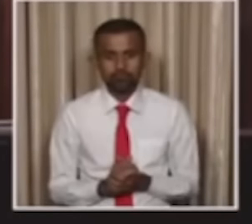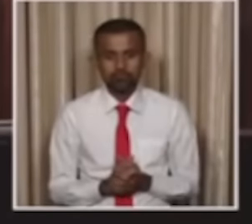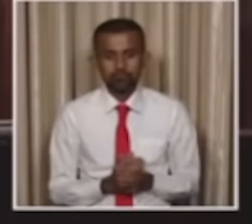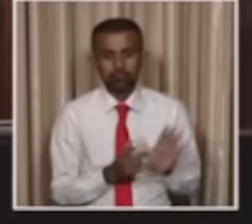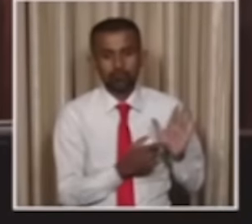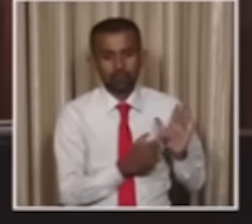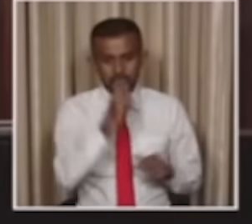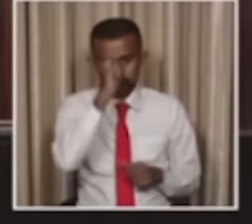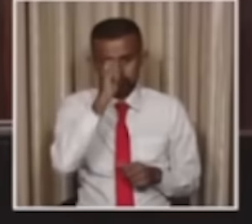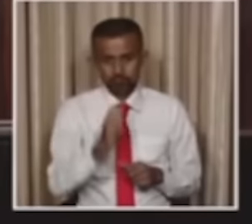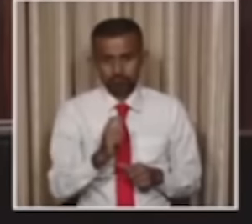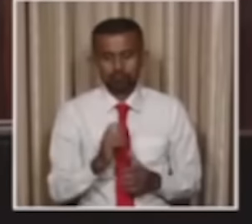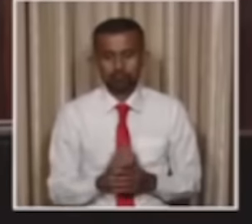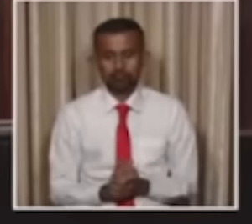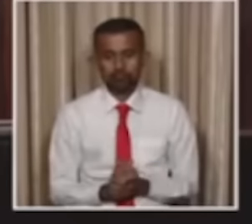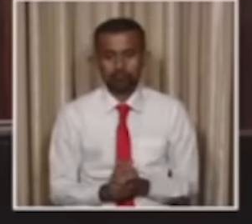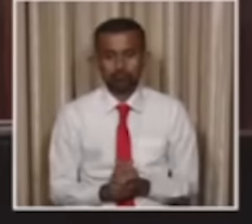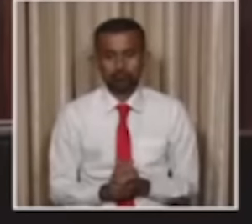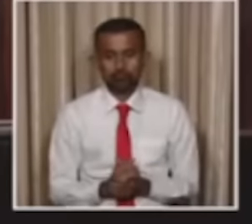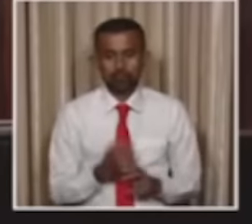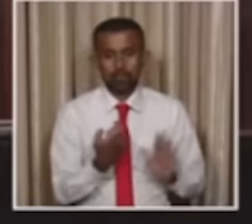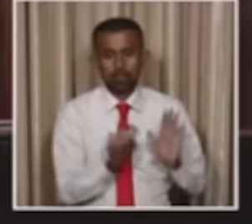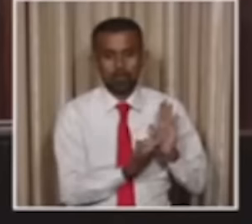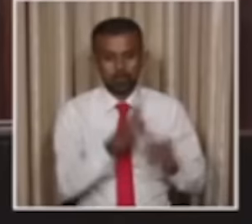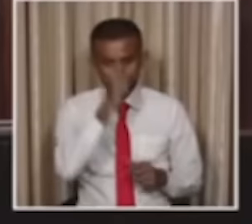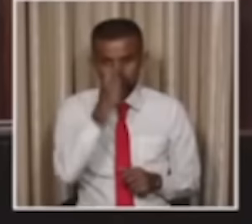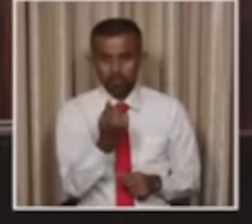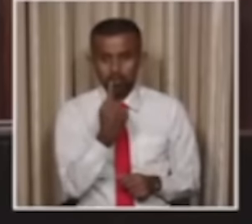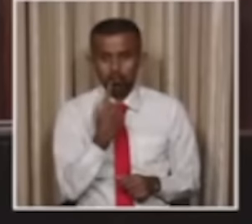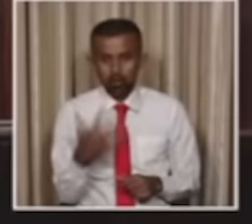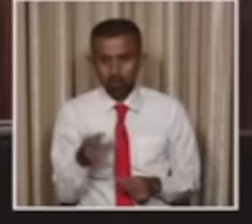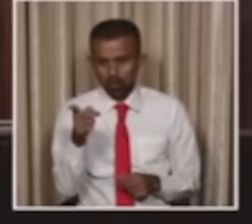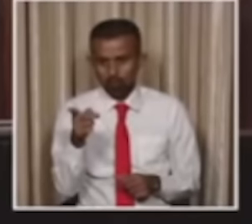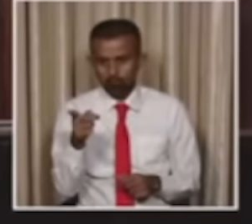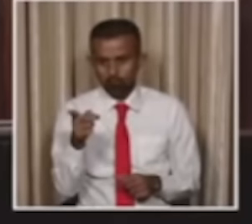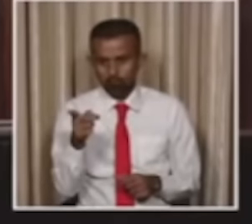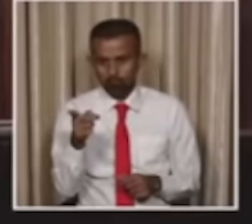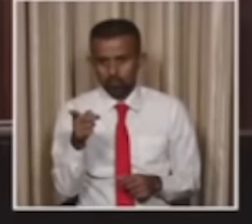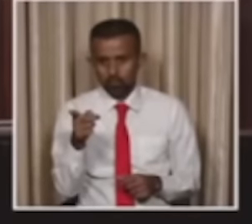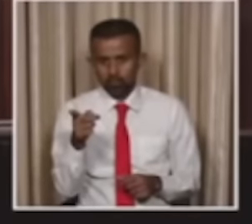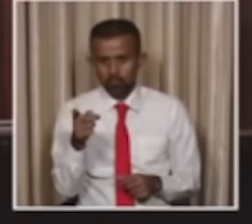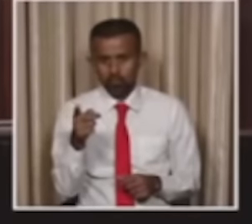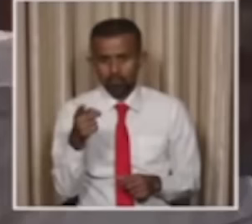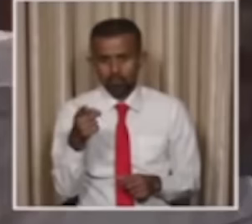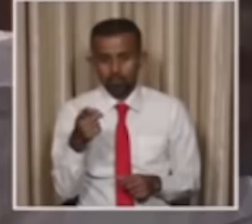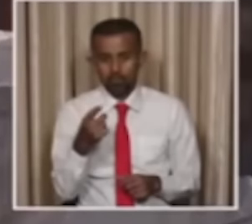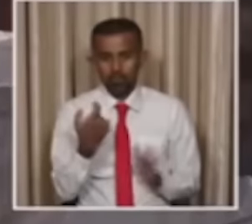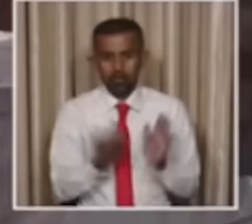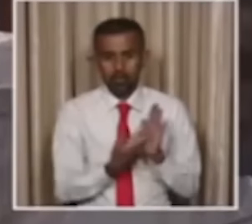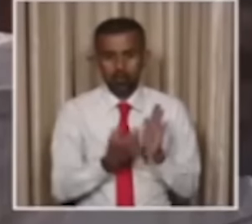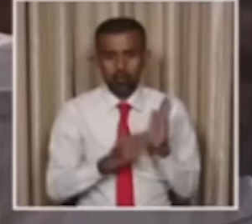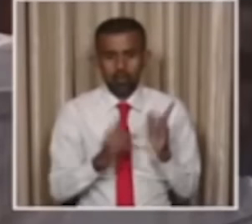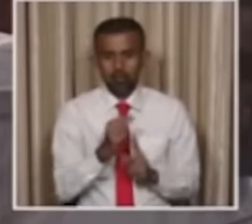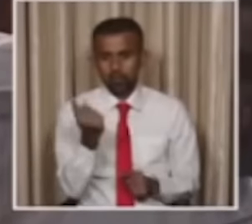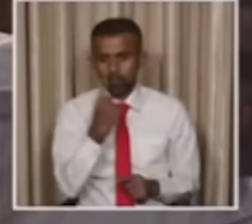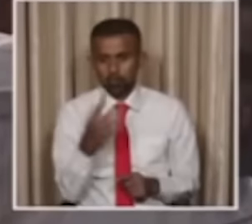ලාසමතුම තුමනි ගරු රාව් ෆකීම් මැමතුමා දැන් කිව්වා ගරුමන්තුම විනාඩියක් ගරු නියෝජ්‍ය සභාපතිතුමනි ගරු රාව් ෆකීම් මැමතුමා